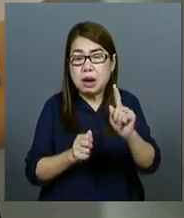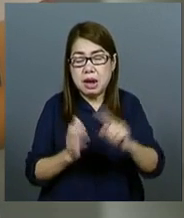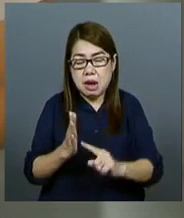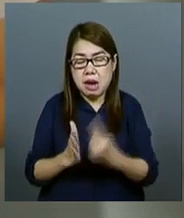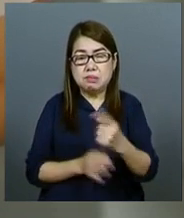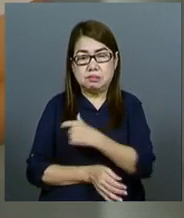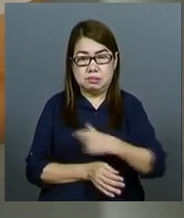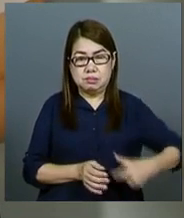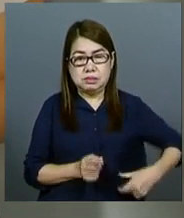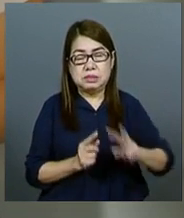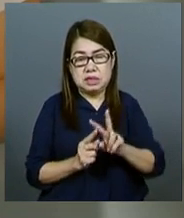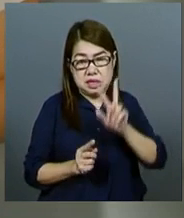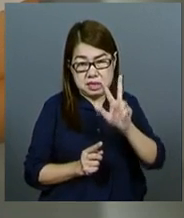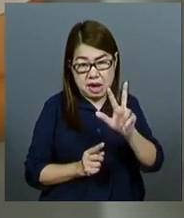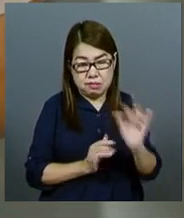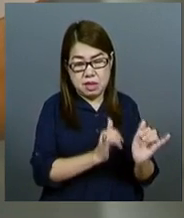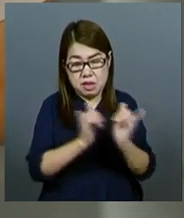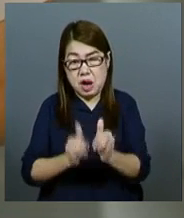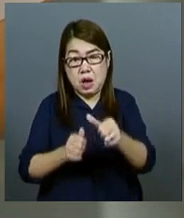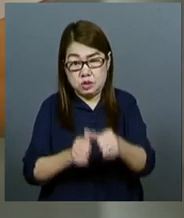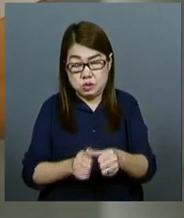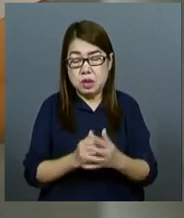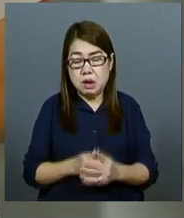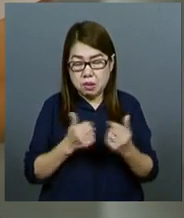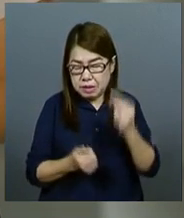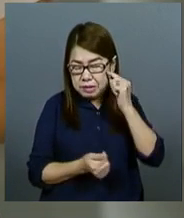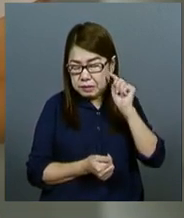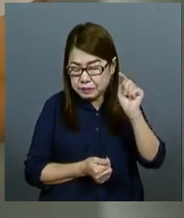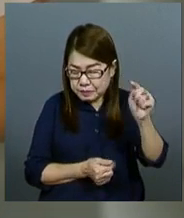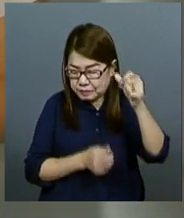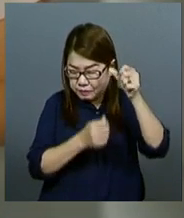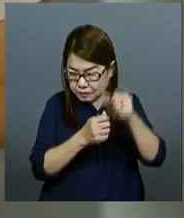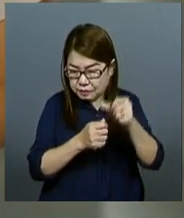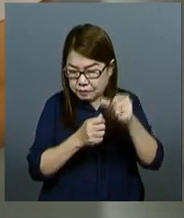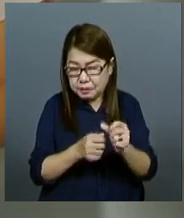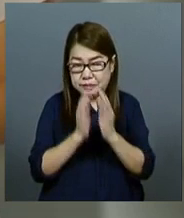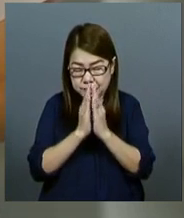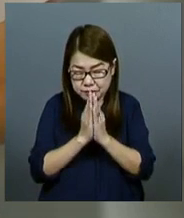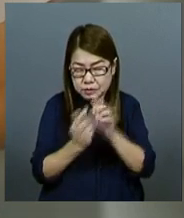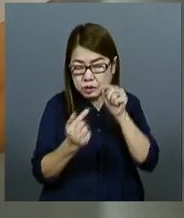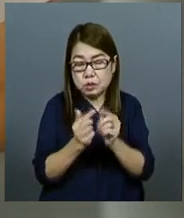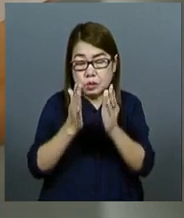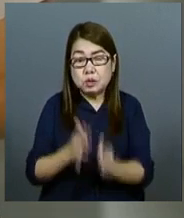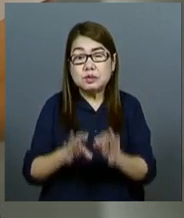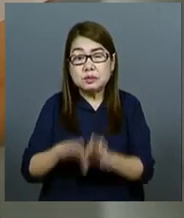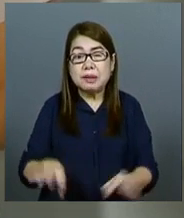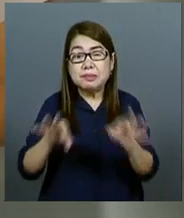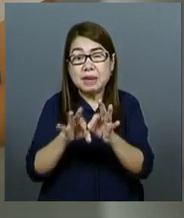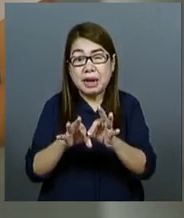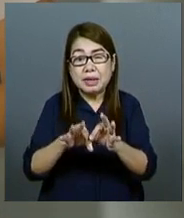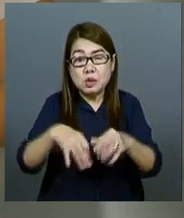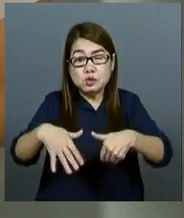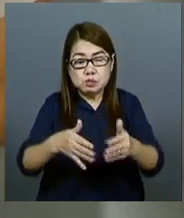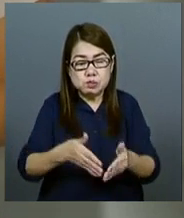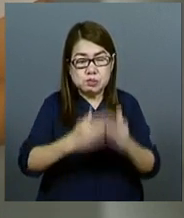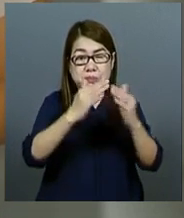าลที่3ค่ะดังนั้นเพื่อเป็นการสักการะและรำลึกถึงผู้ที่มีส่วนสำคัญในการพัฒนาชุมชนตามประวัติศาสตร์